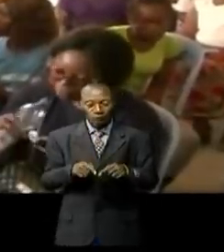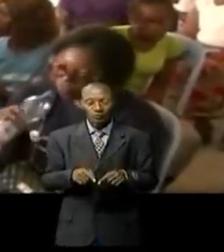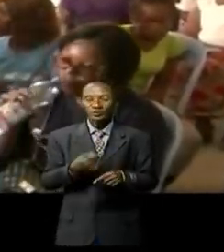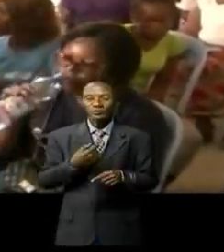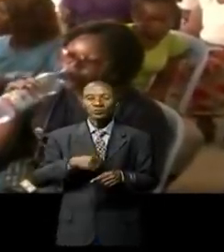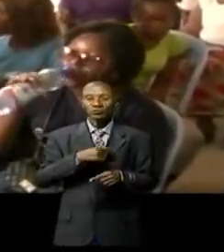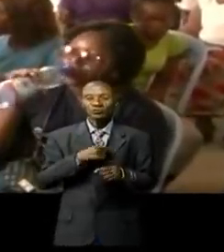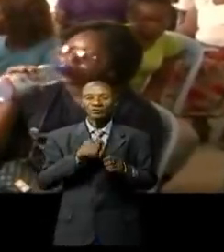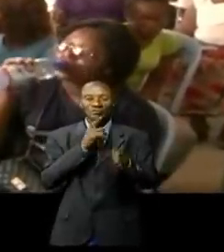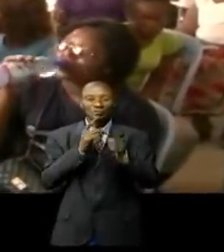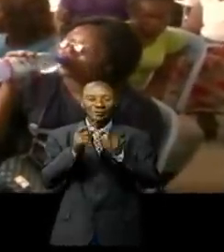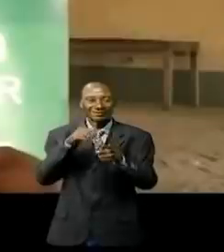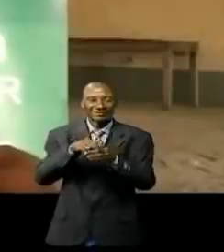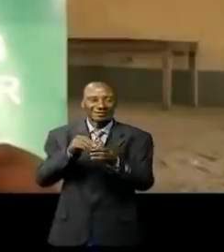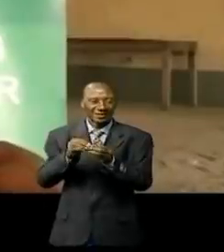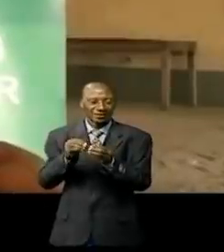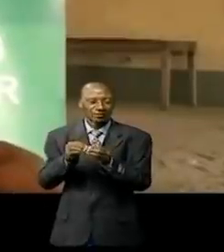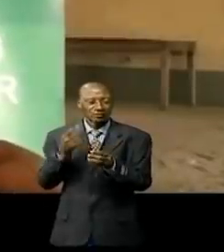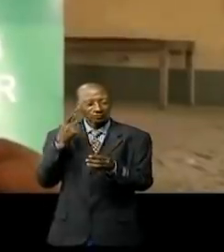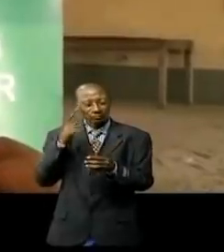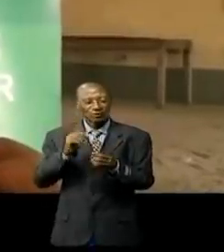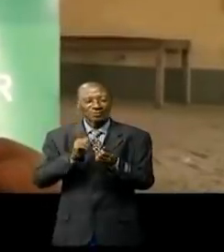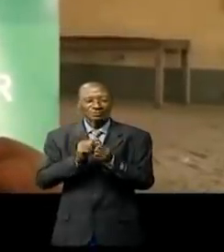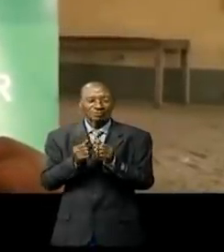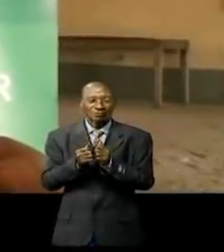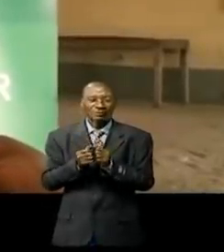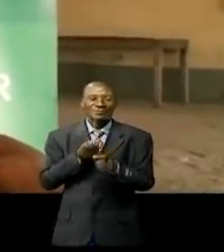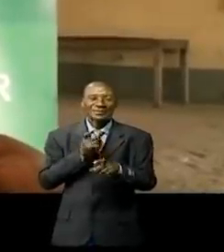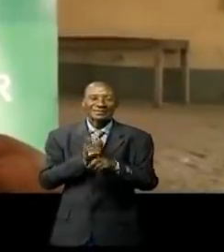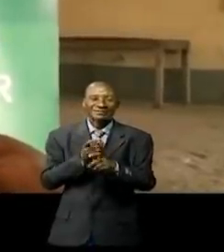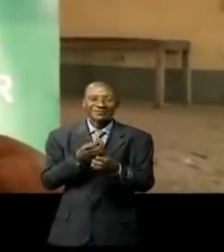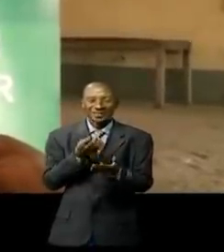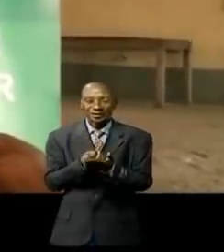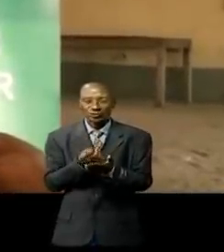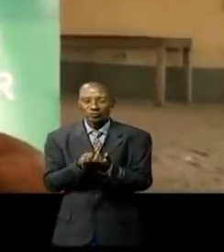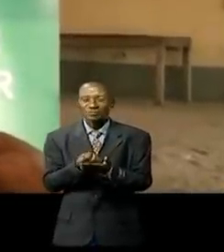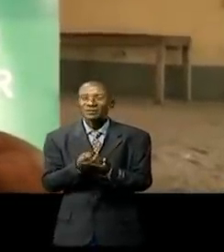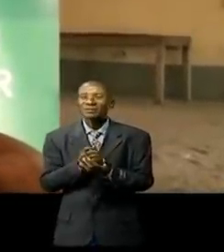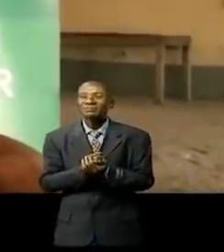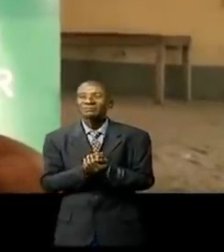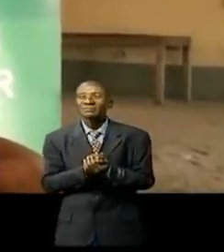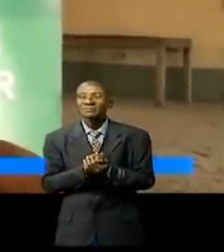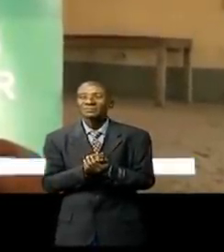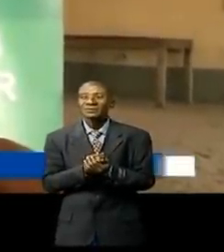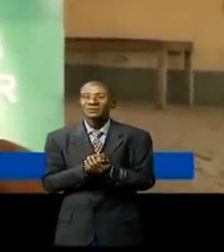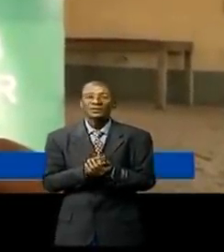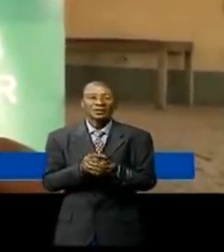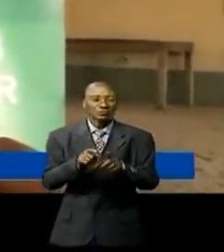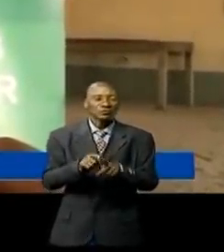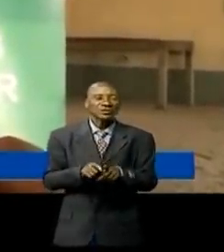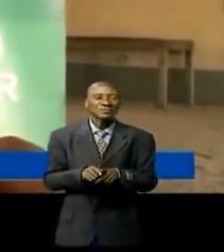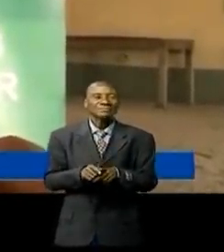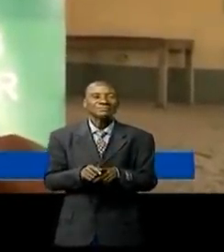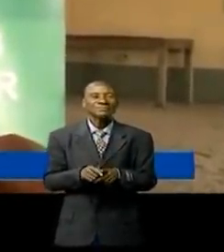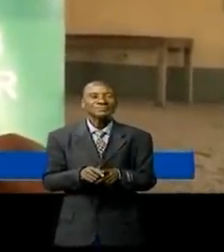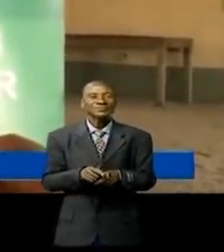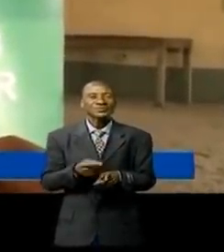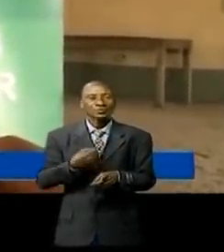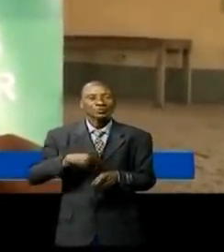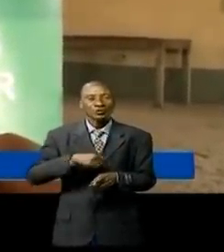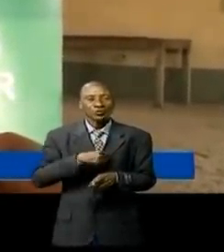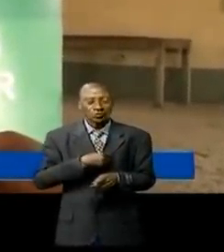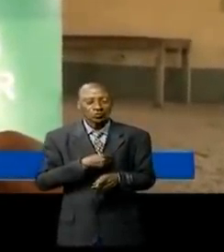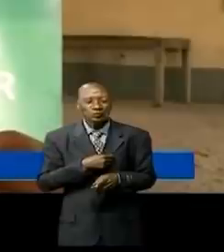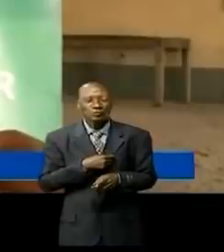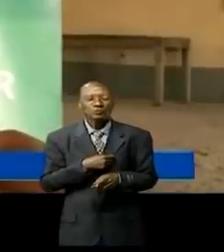des activités économiques énormes pour faire promouvoir notre pays. Mais elles sont toujours dans l'informel. Pourquoi